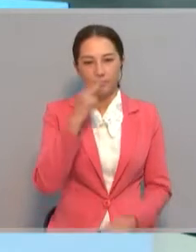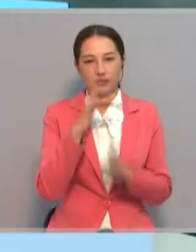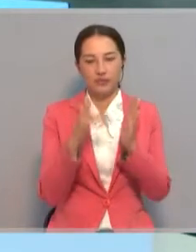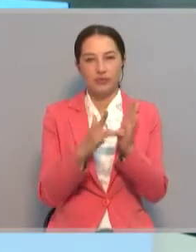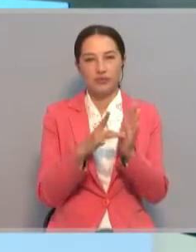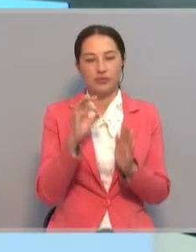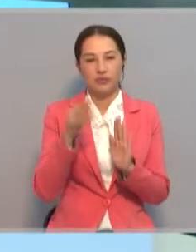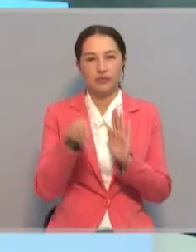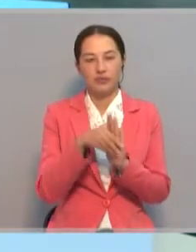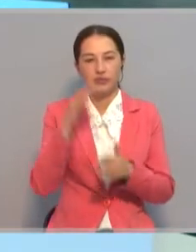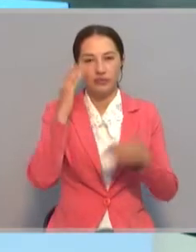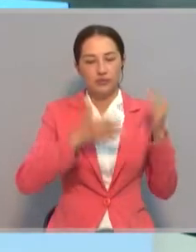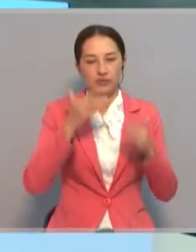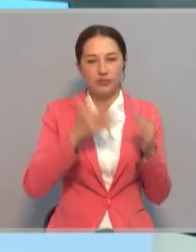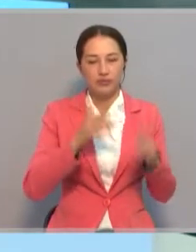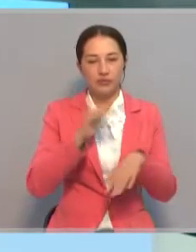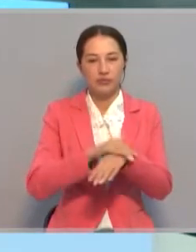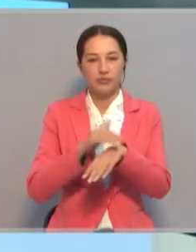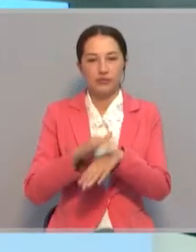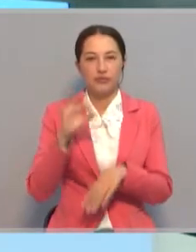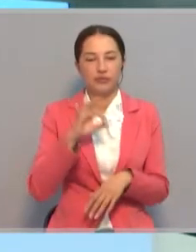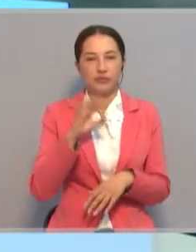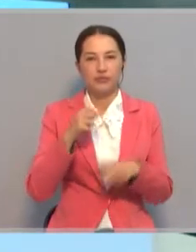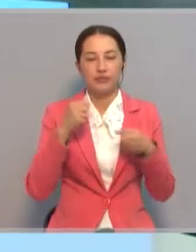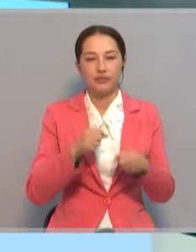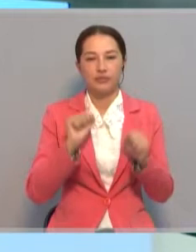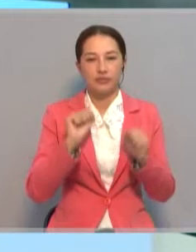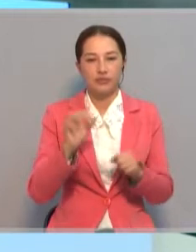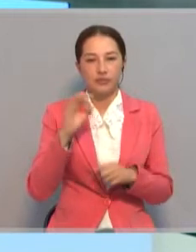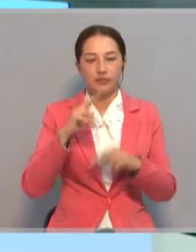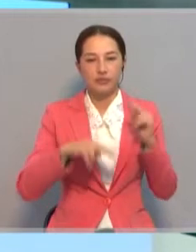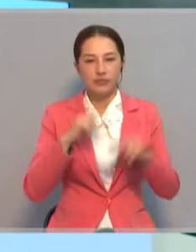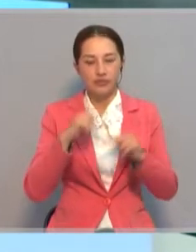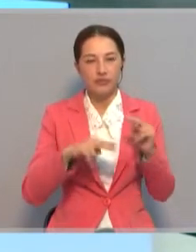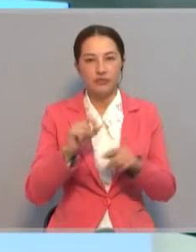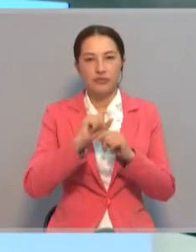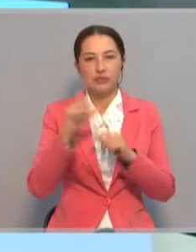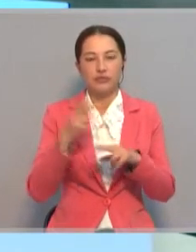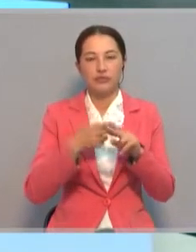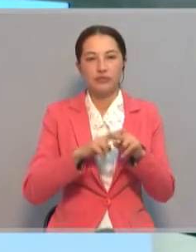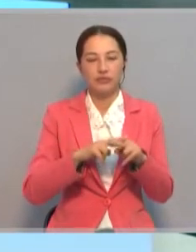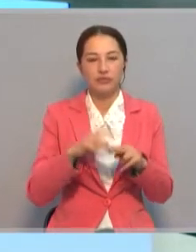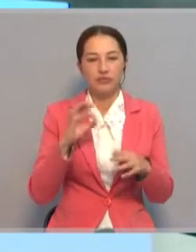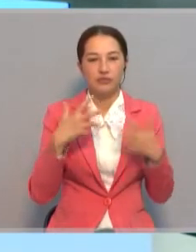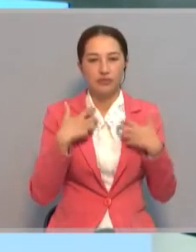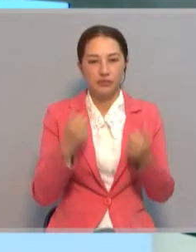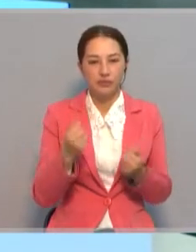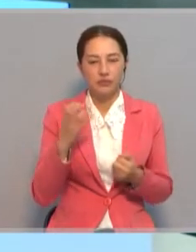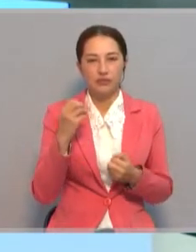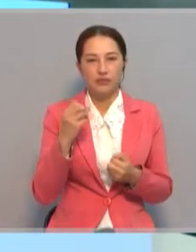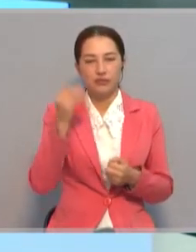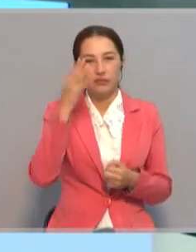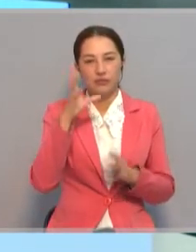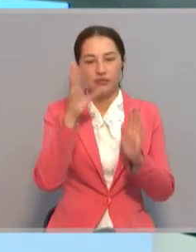Шымкентте парақорлық пен жымқыру фактілер бойынша құқық қорғау, құрылыс және білім саласы көш бастап тұр. Одан кейін денсаулық, салық және